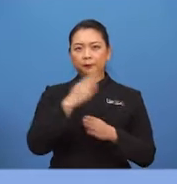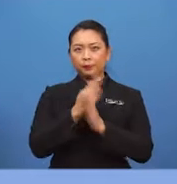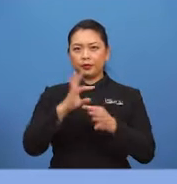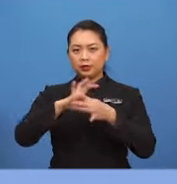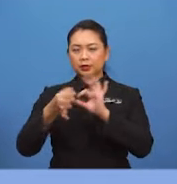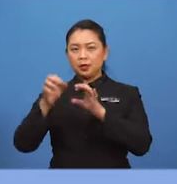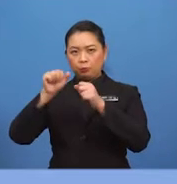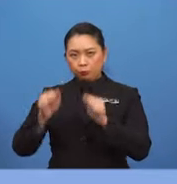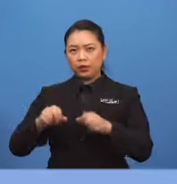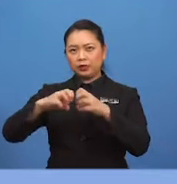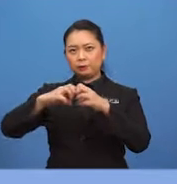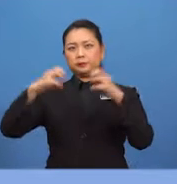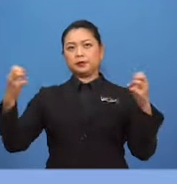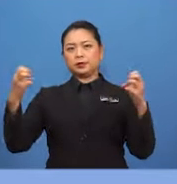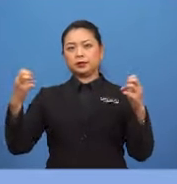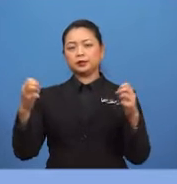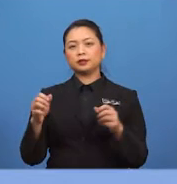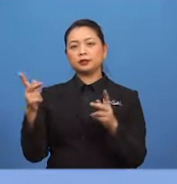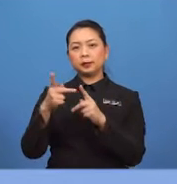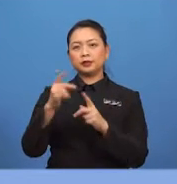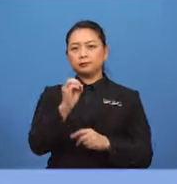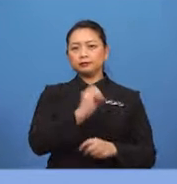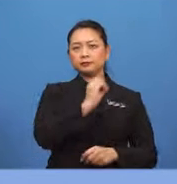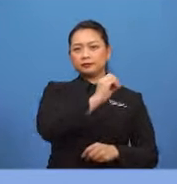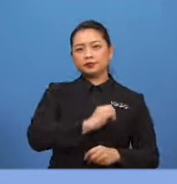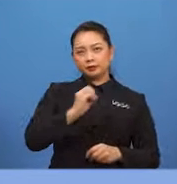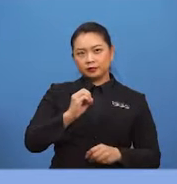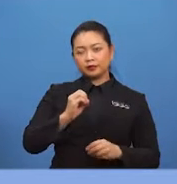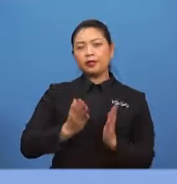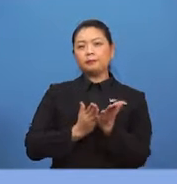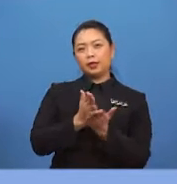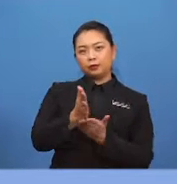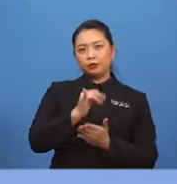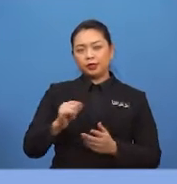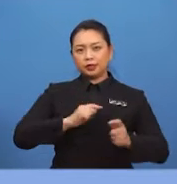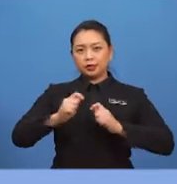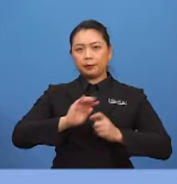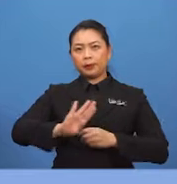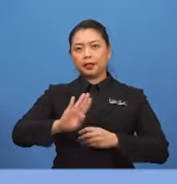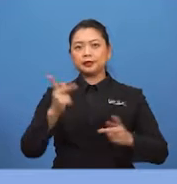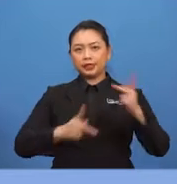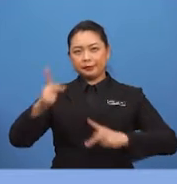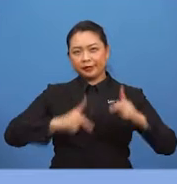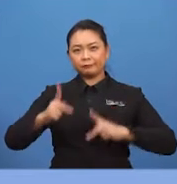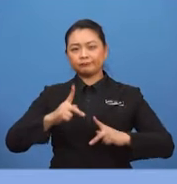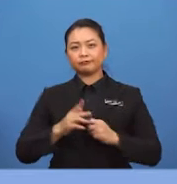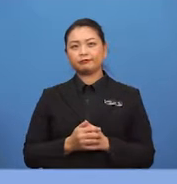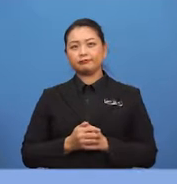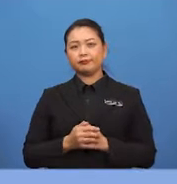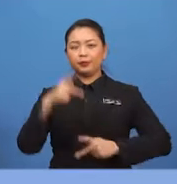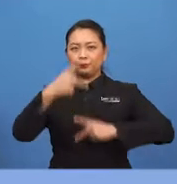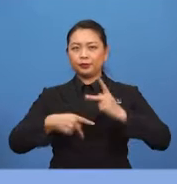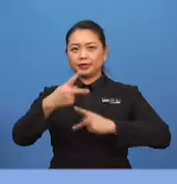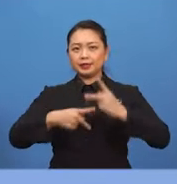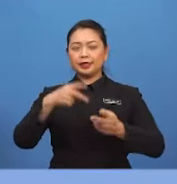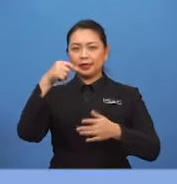rantai boleh dipisahkan kepada monomer-monomernya melalui tindak balas kimia. Proses